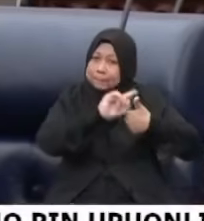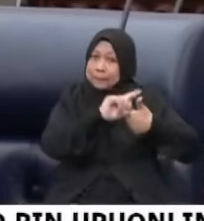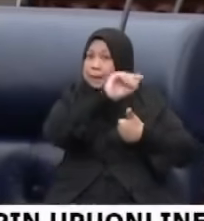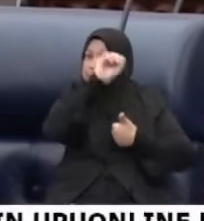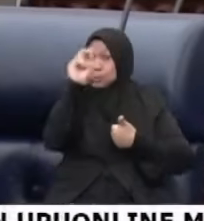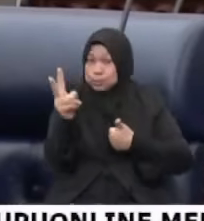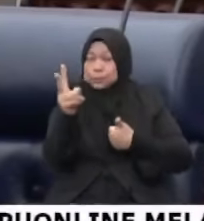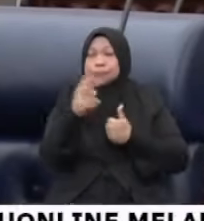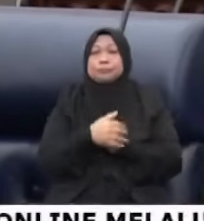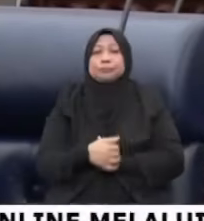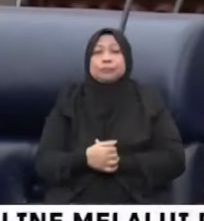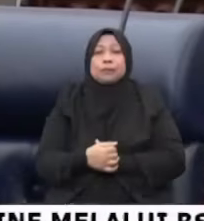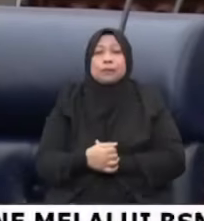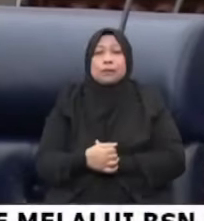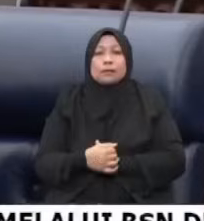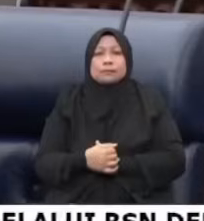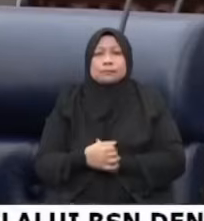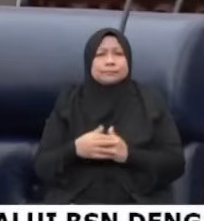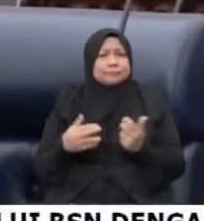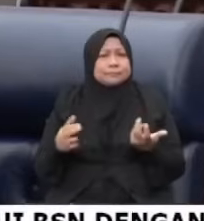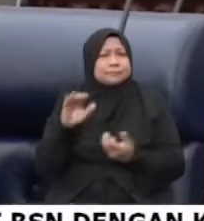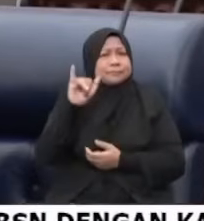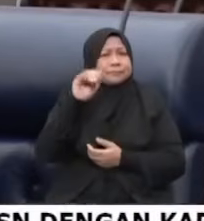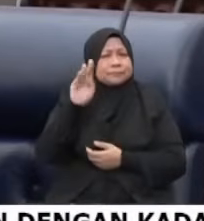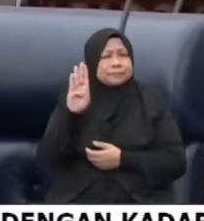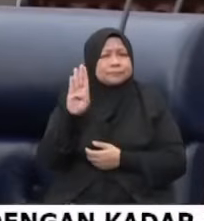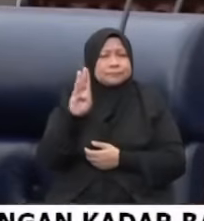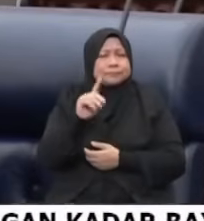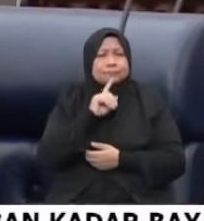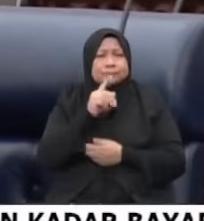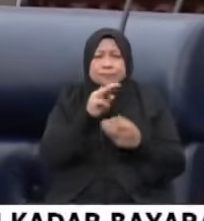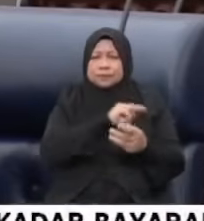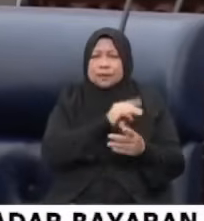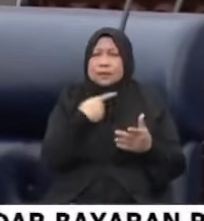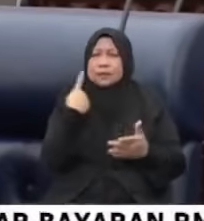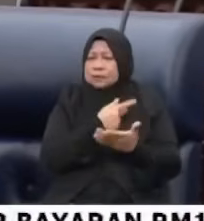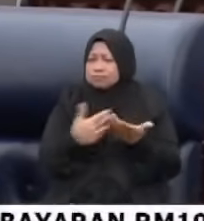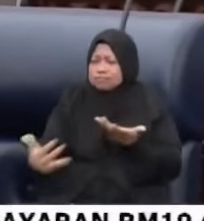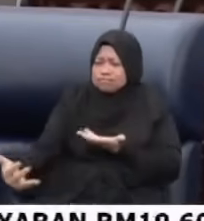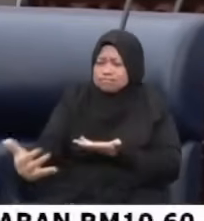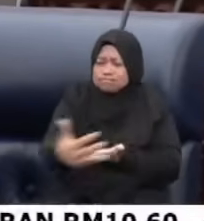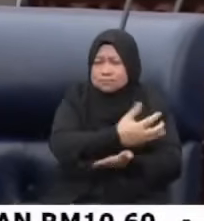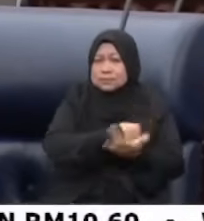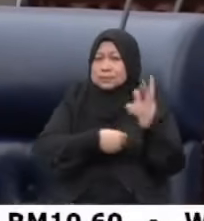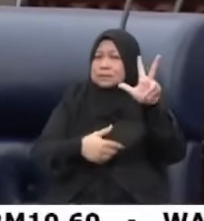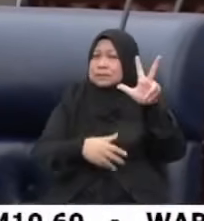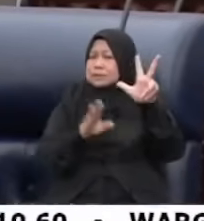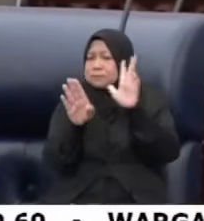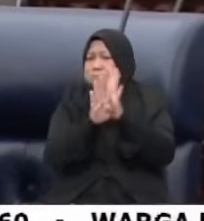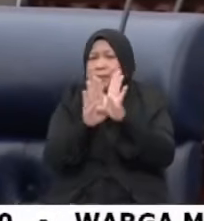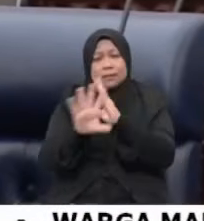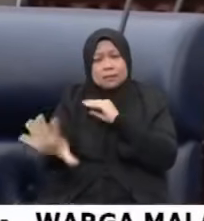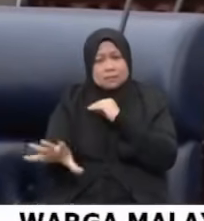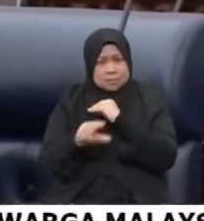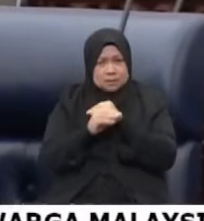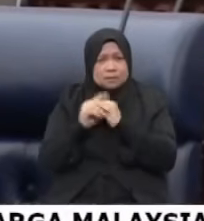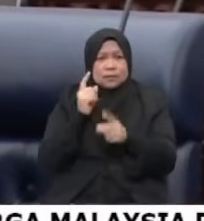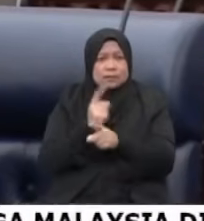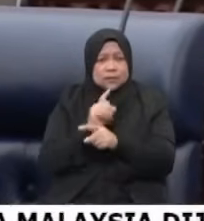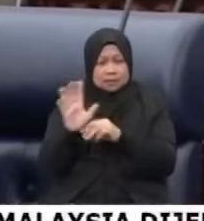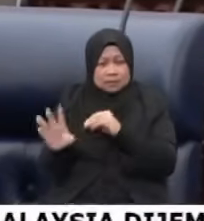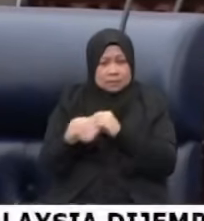yang kedua yang berhormat menteri kita hanya dapat kutip R bilion tambahan dengan